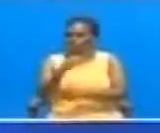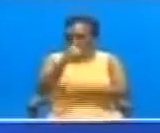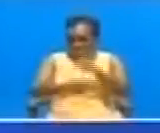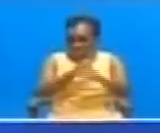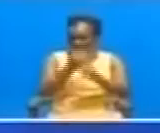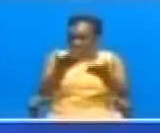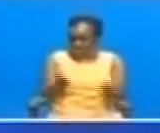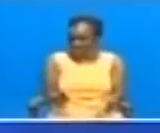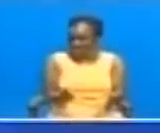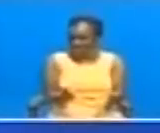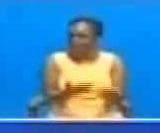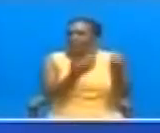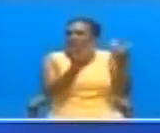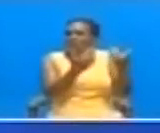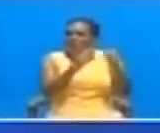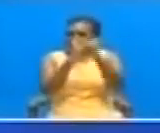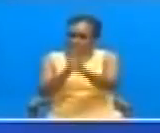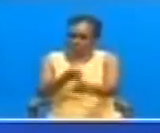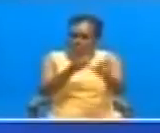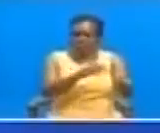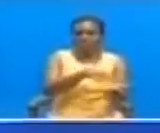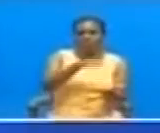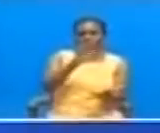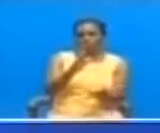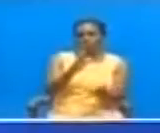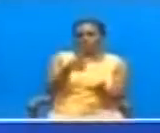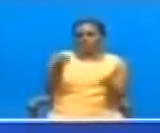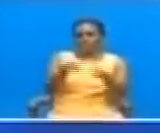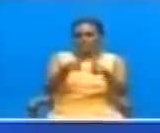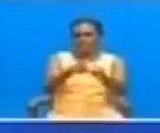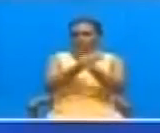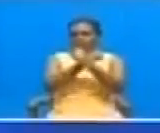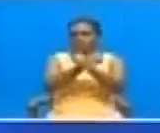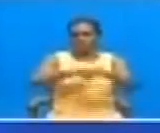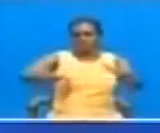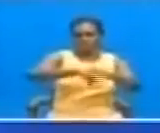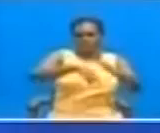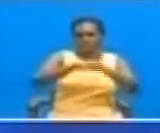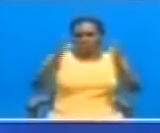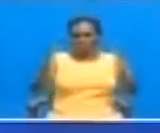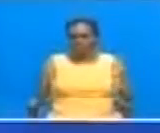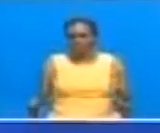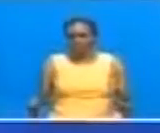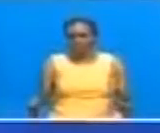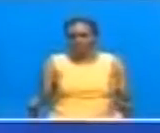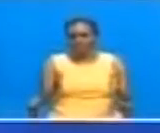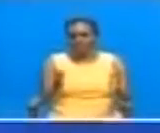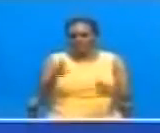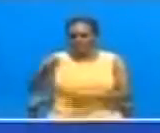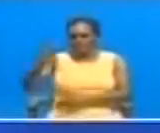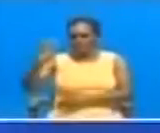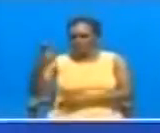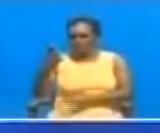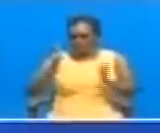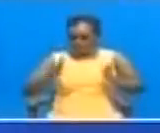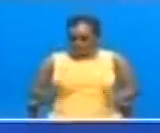alisema anatarajia mataji mengine na mabingwa hao watetezi wa ligi kuu ya kandanda humu nchini. Karim ni mchezaji wa nne kupata